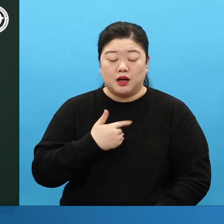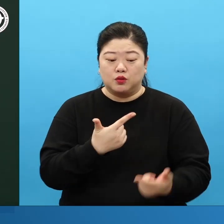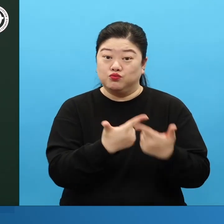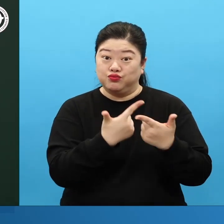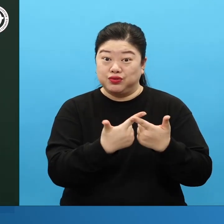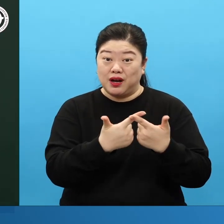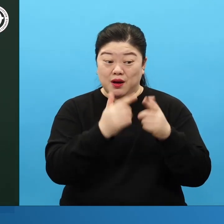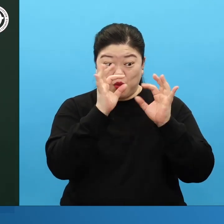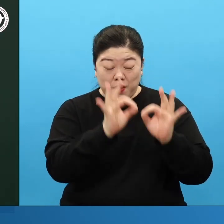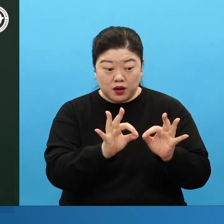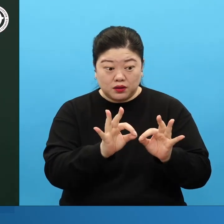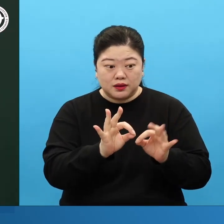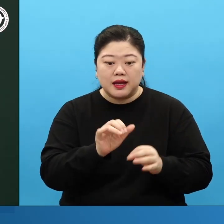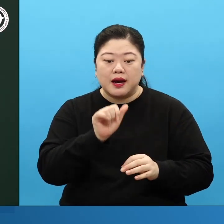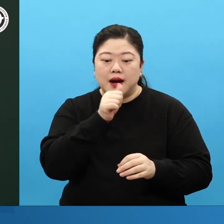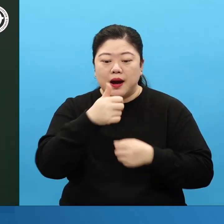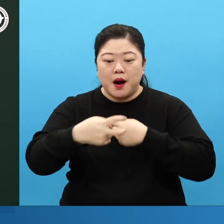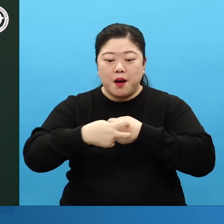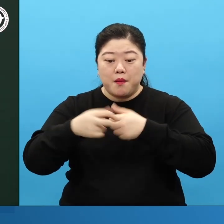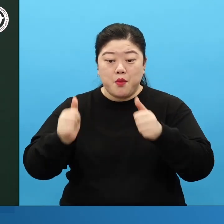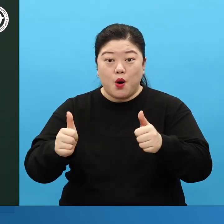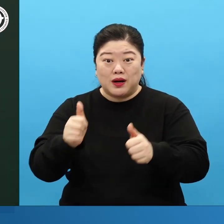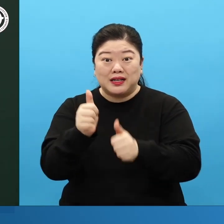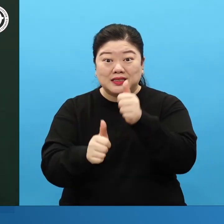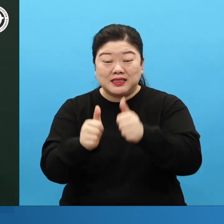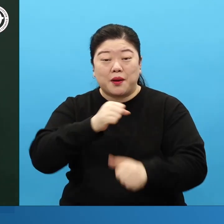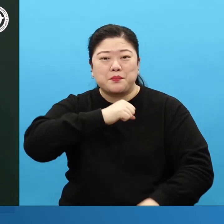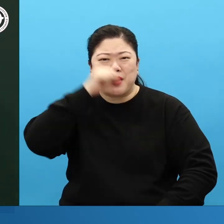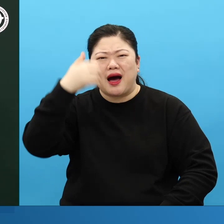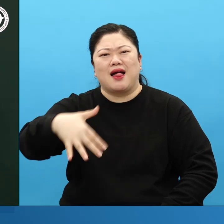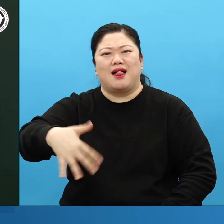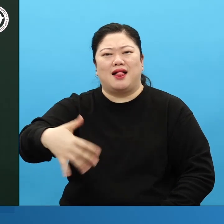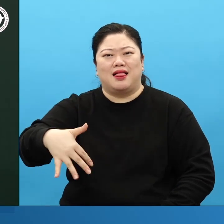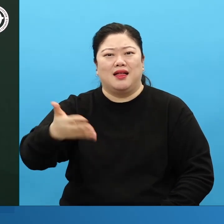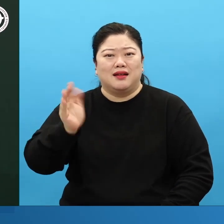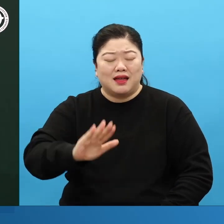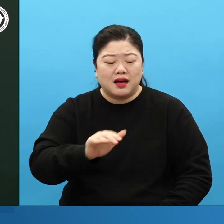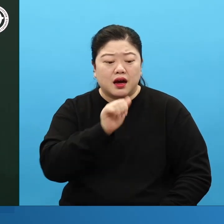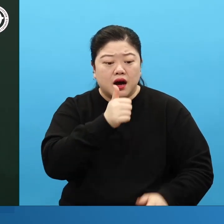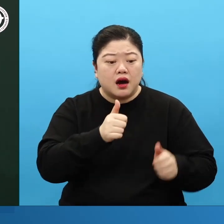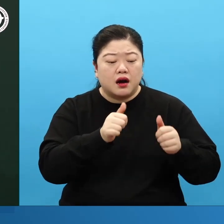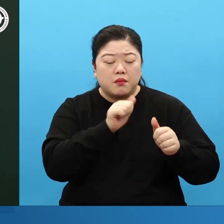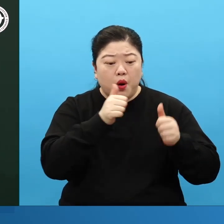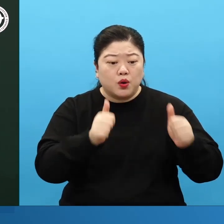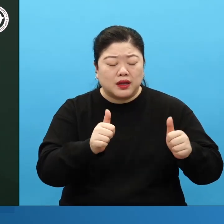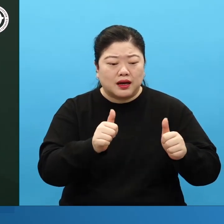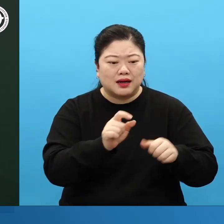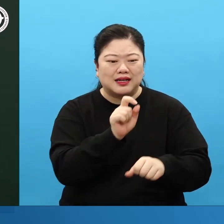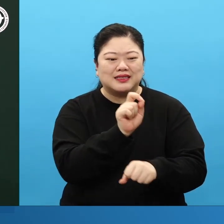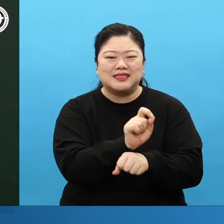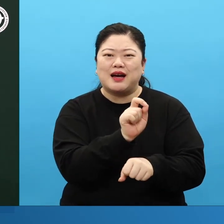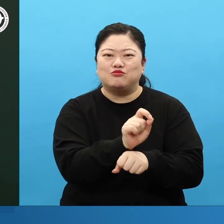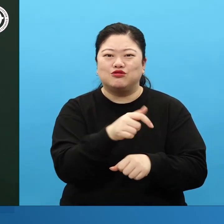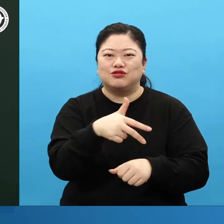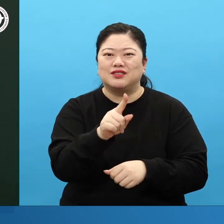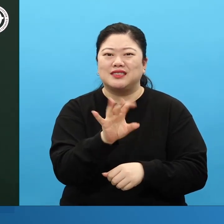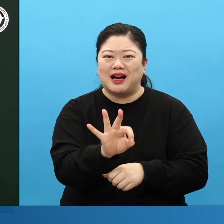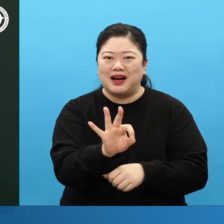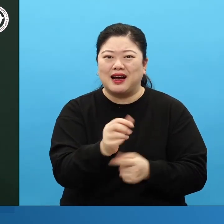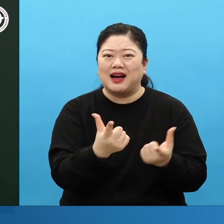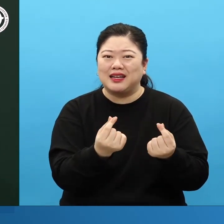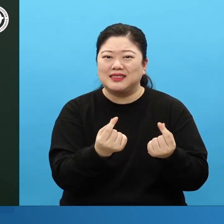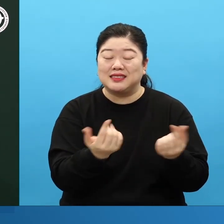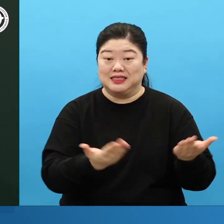tipo de exámenes en Busan y 그 quieren 왜 안 llevar 하냐? empresas a 자기가 안 cabo. 맞다는 거죠. Entonces no saben bien cómo llevar a cabo esto. 그런 그 달란트가 안 맞다는